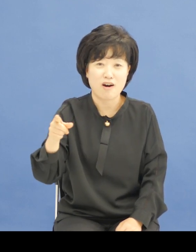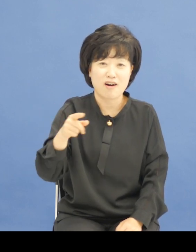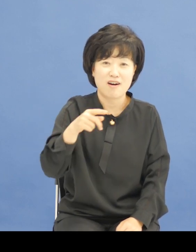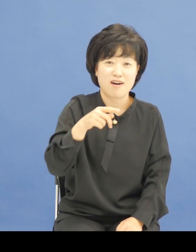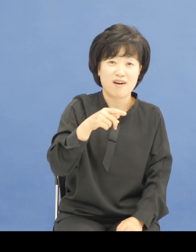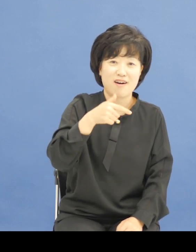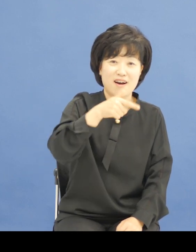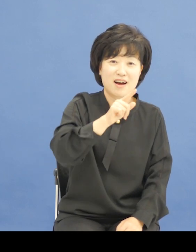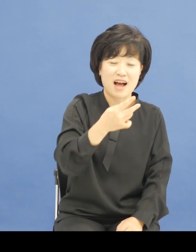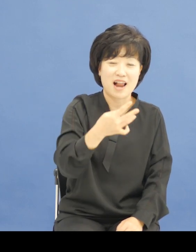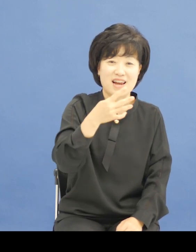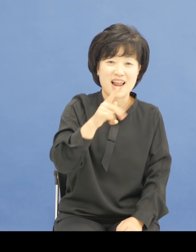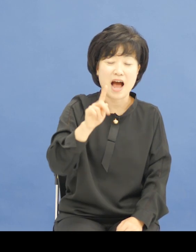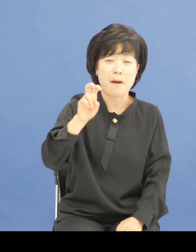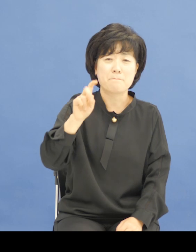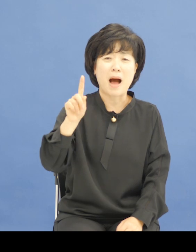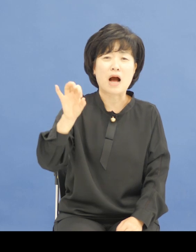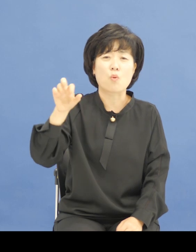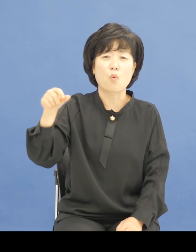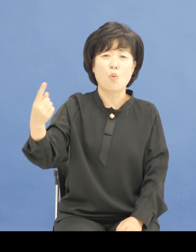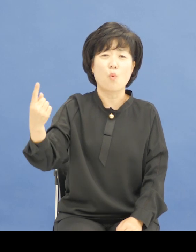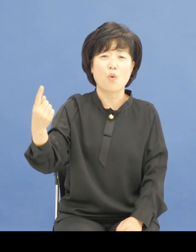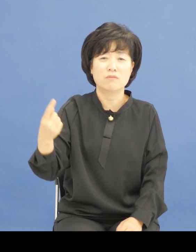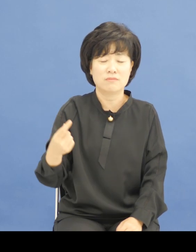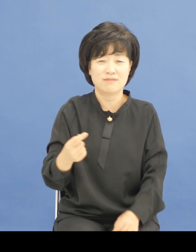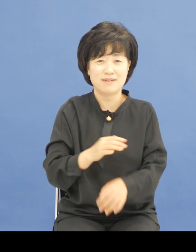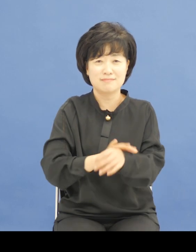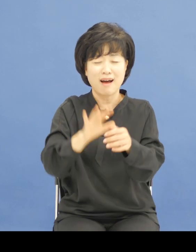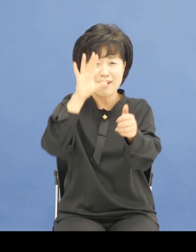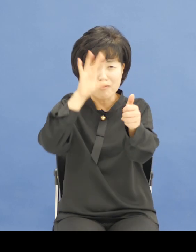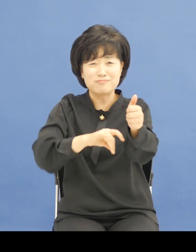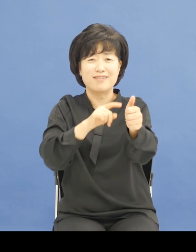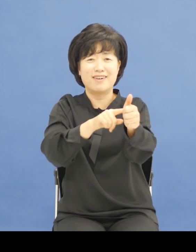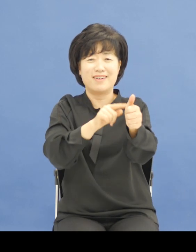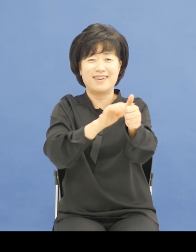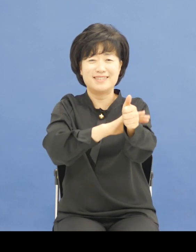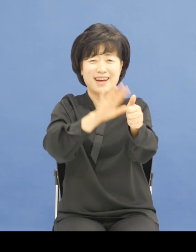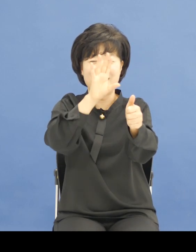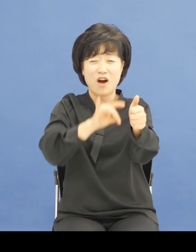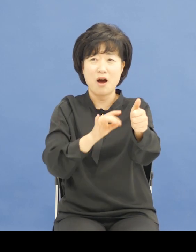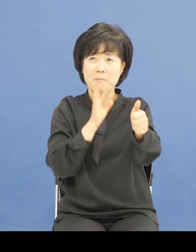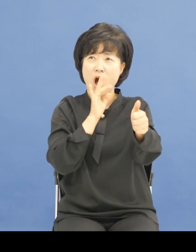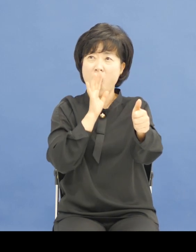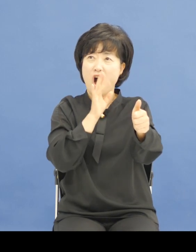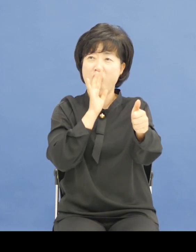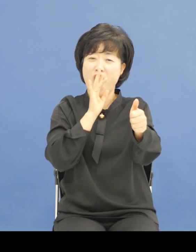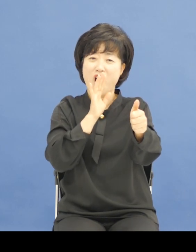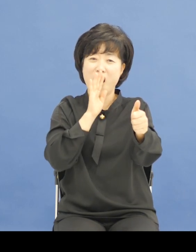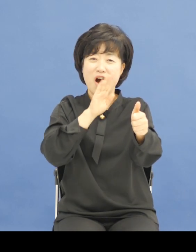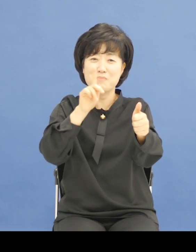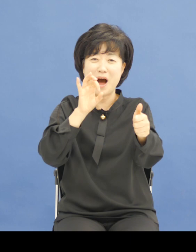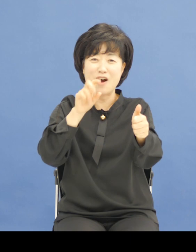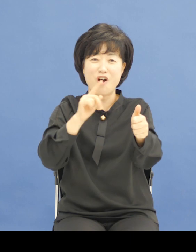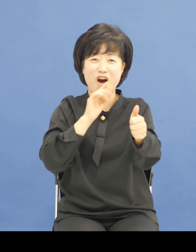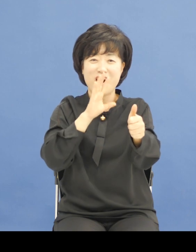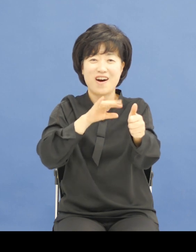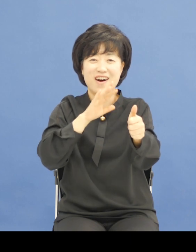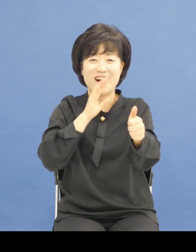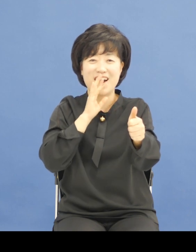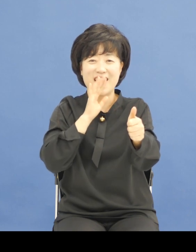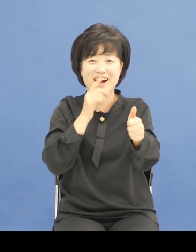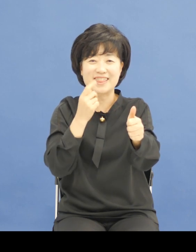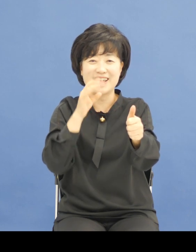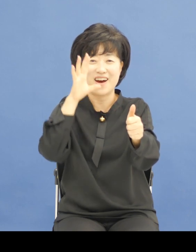시구노 망고. 어. 왜 이렇게 아. 잘 어울리죠? 아니 영희 씨 방언 터진 거 아니에요? 아니 그 언어가 되게 잘